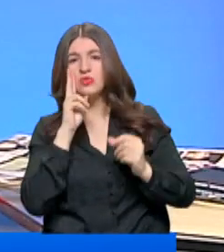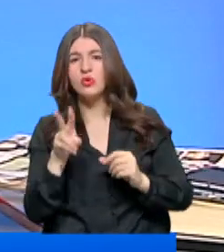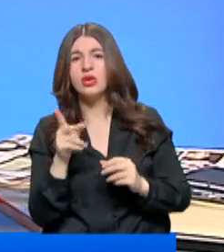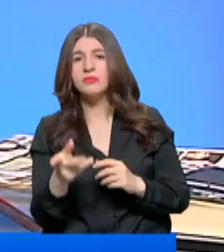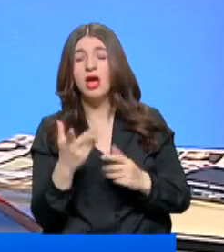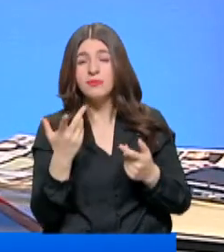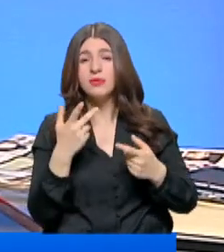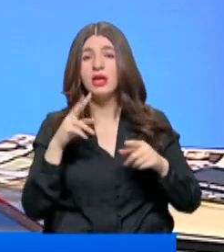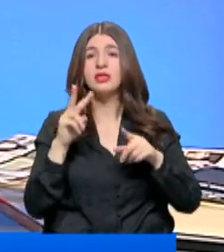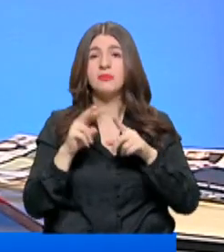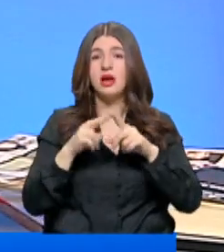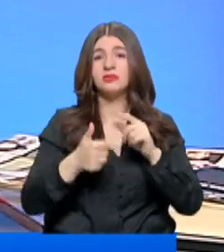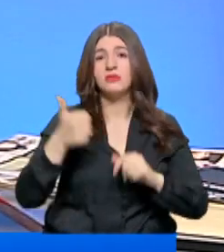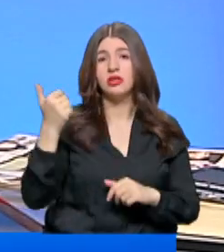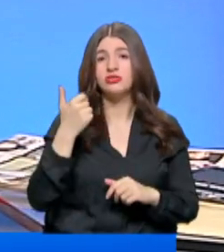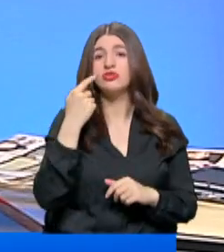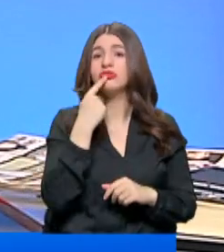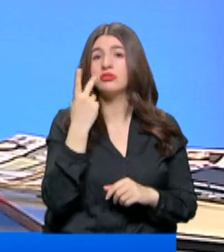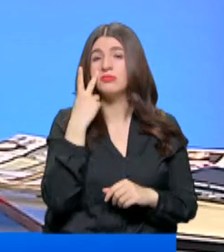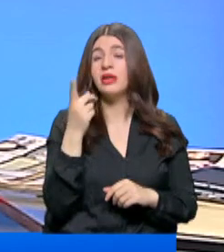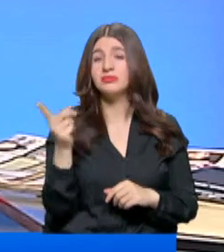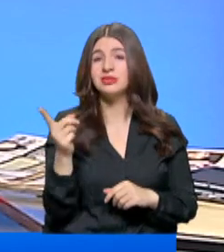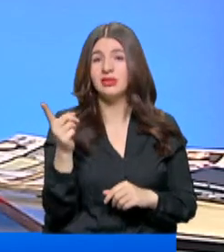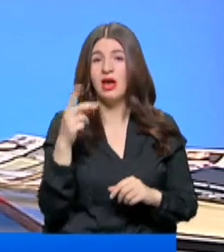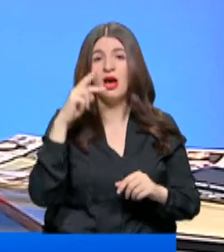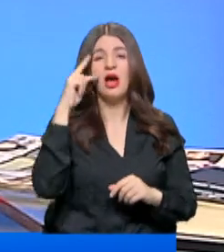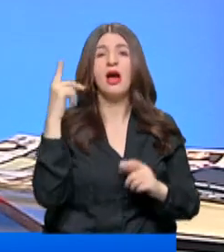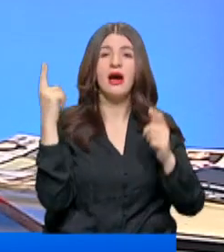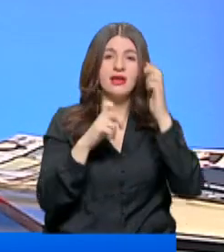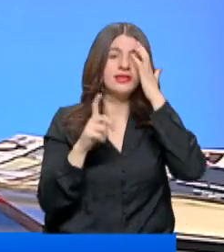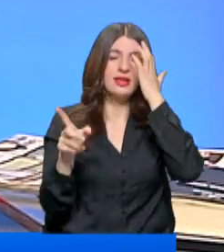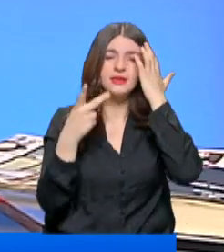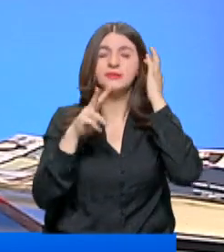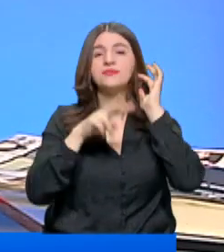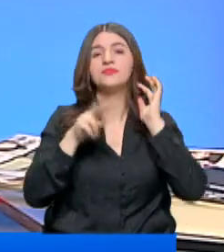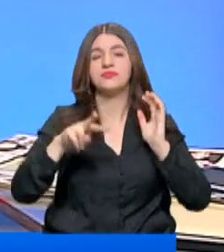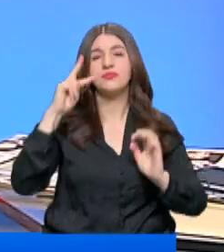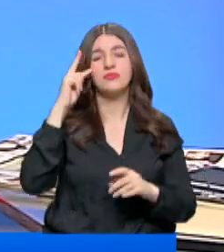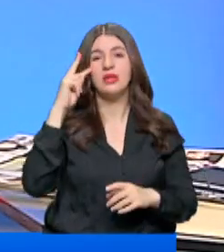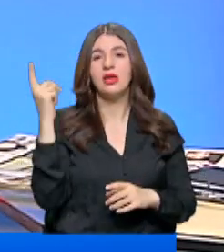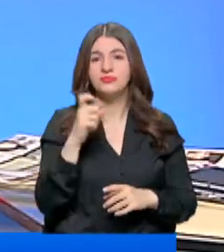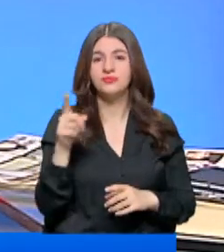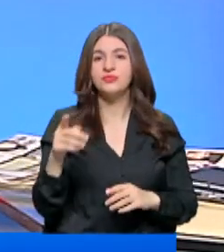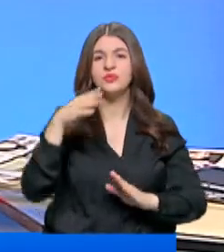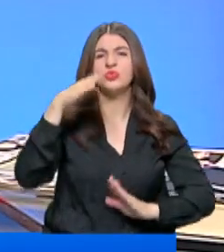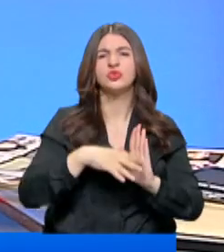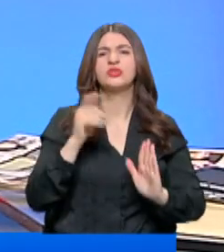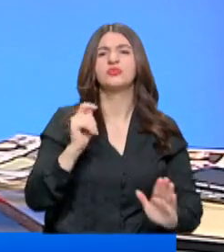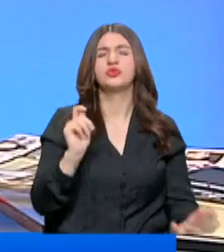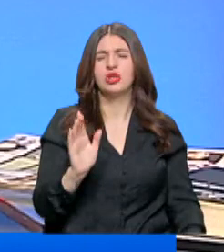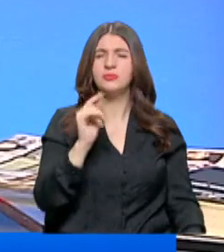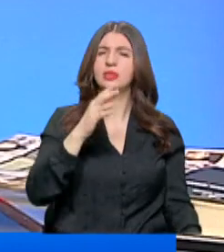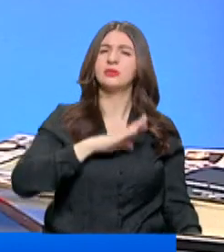ama Nurettin nebati nin sözlerine baktığımızda Aralık ayında 2022 Aralık ayında düşecek